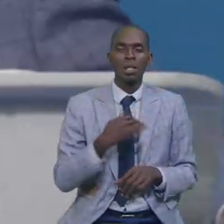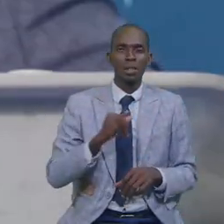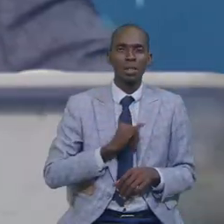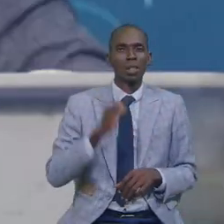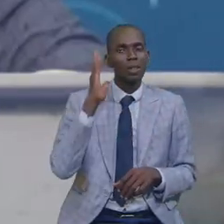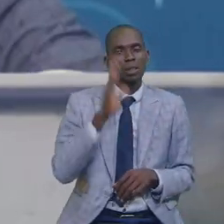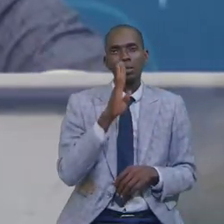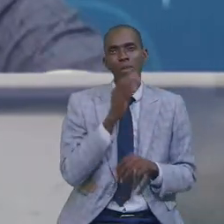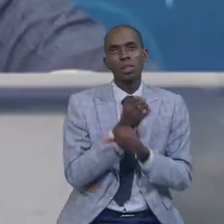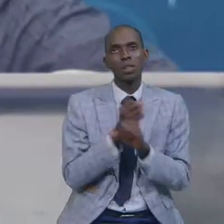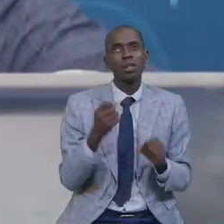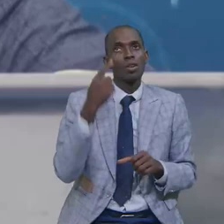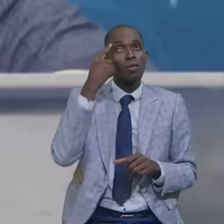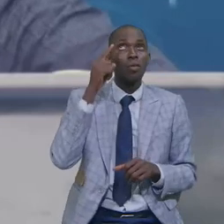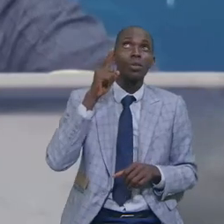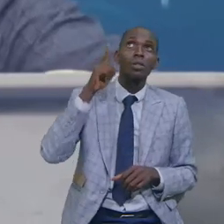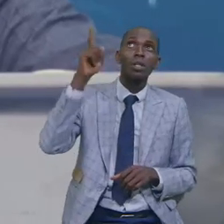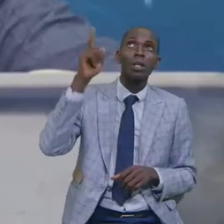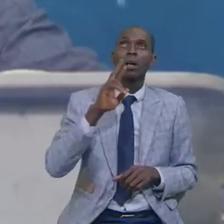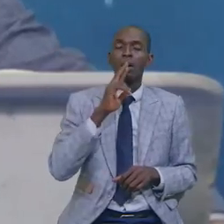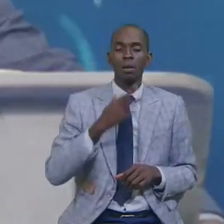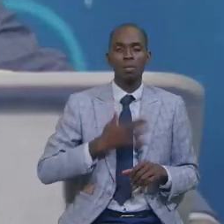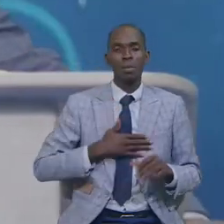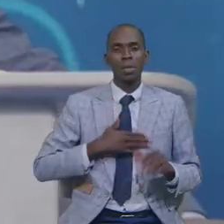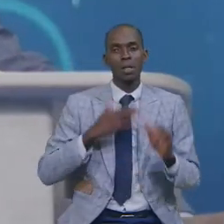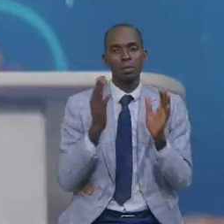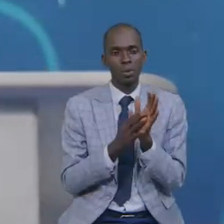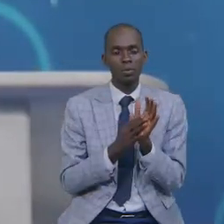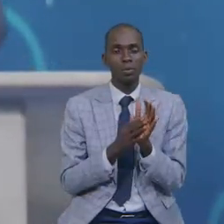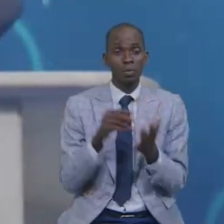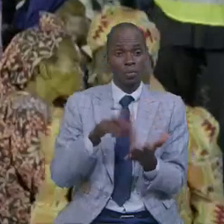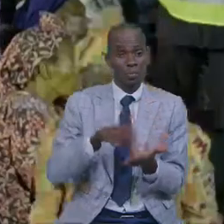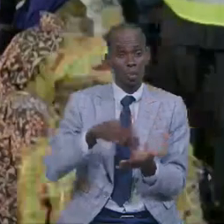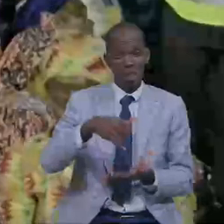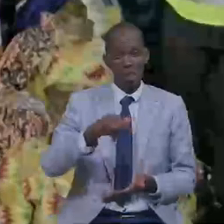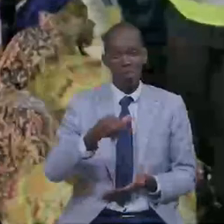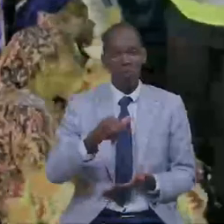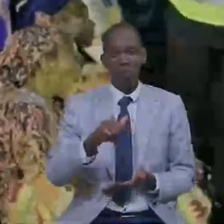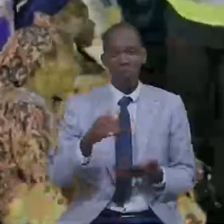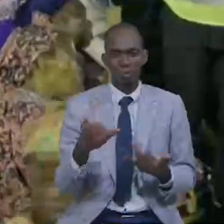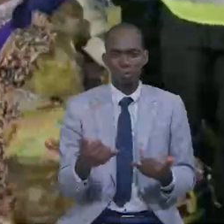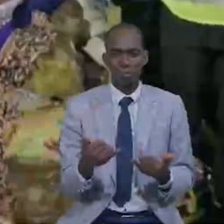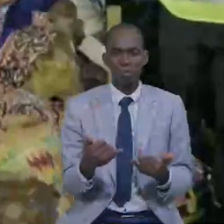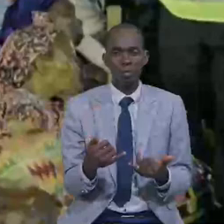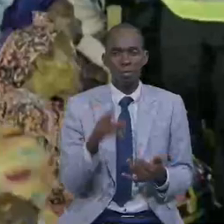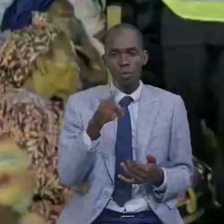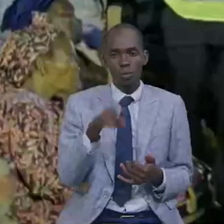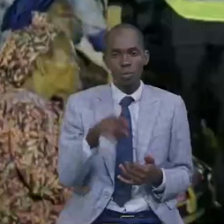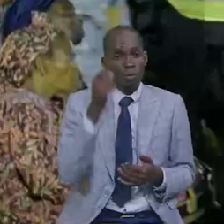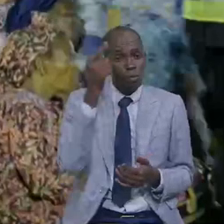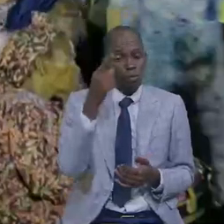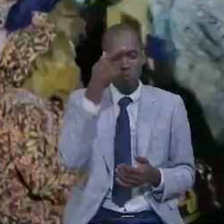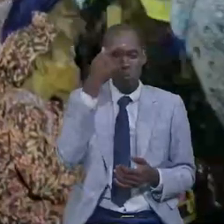sauvé car tu es mal loin toujours debout prions ensemble comprend